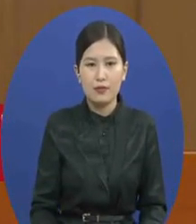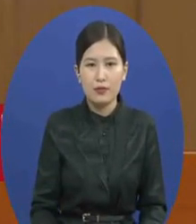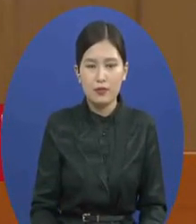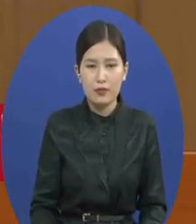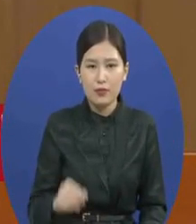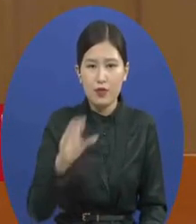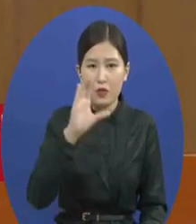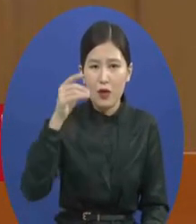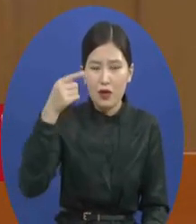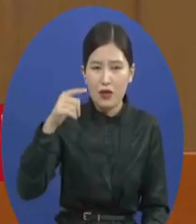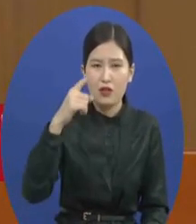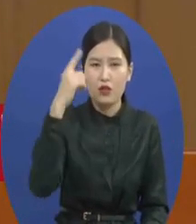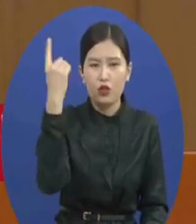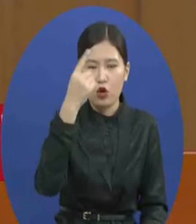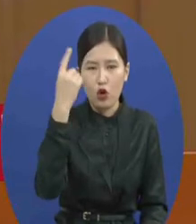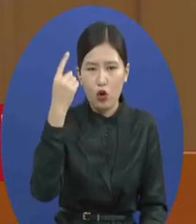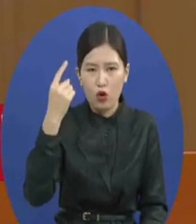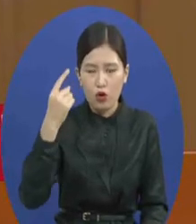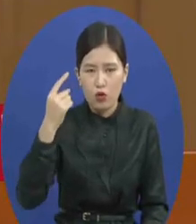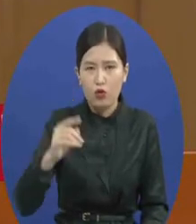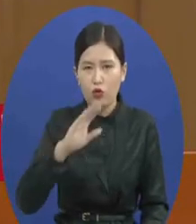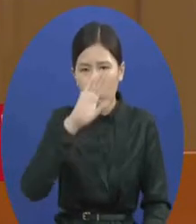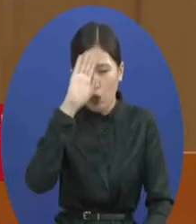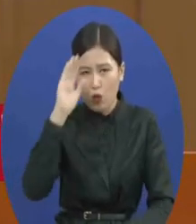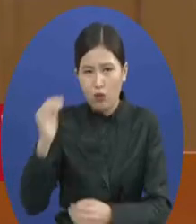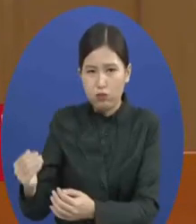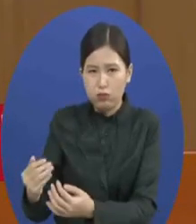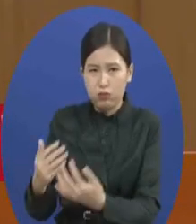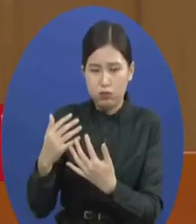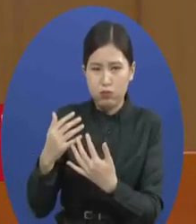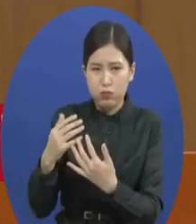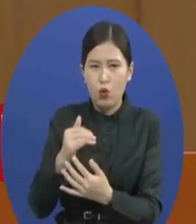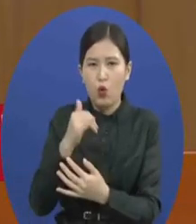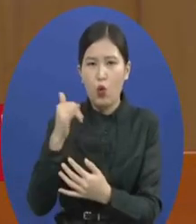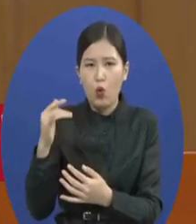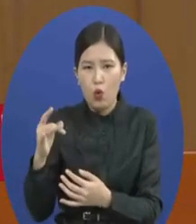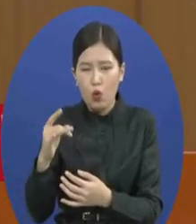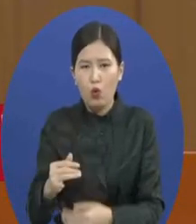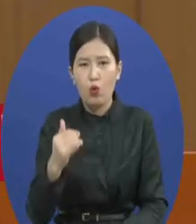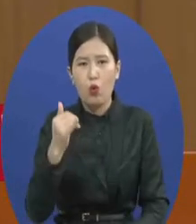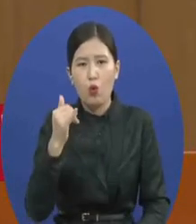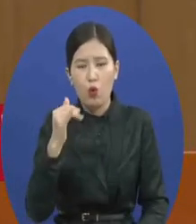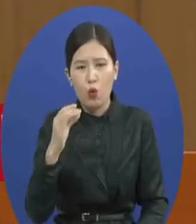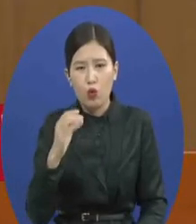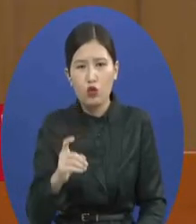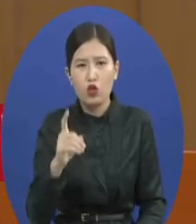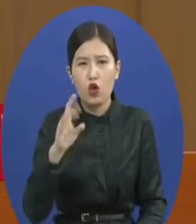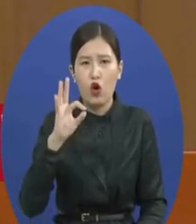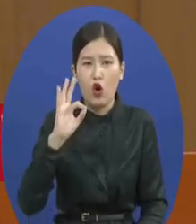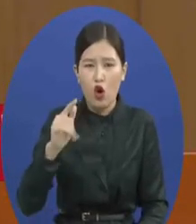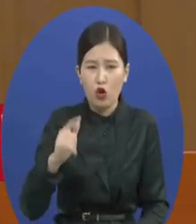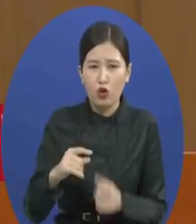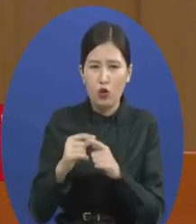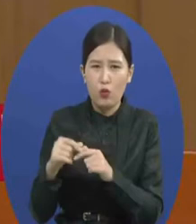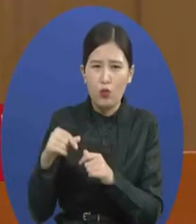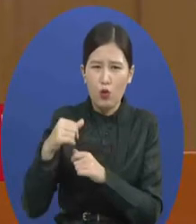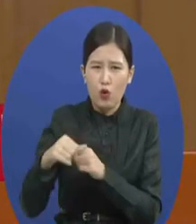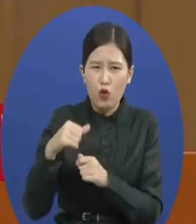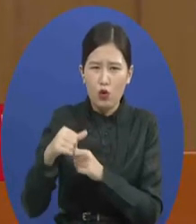цахилгаан, дулааны эрчимүүч, дулааны уур, усан хангамж, хогны төлбөрийг 7 сарын